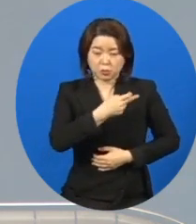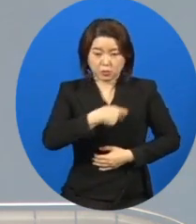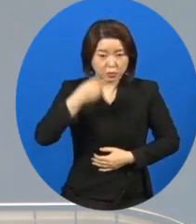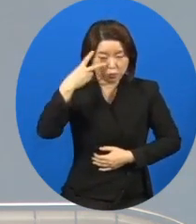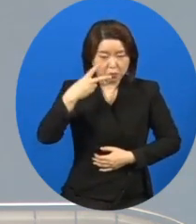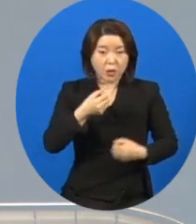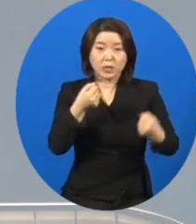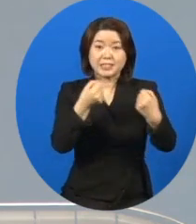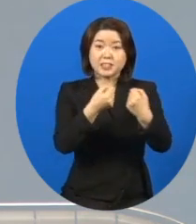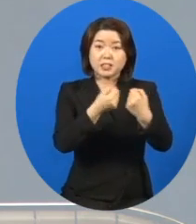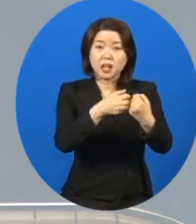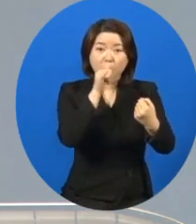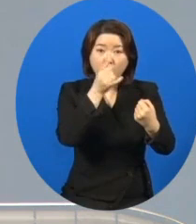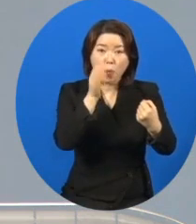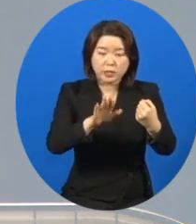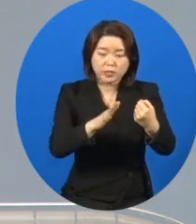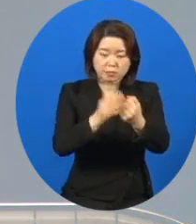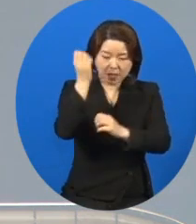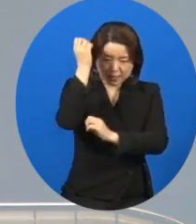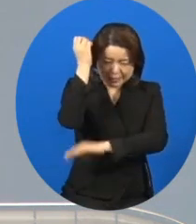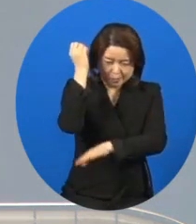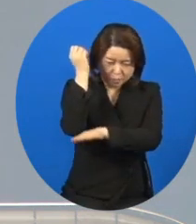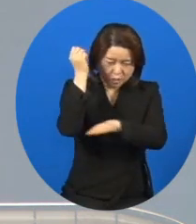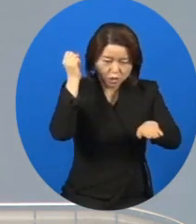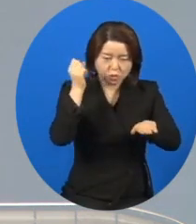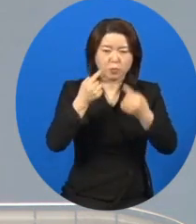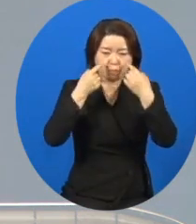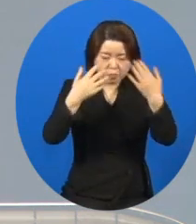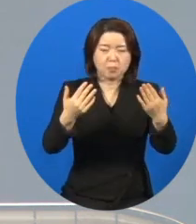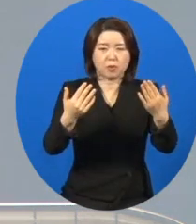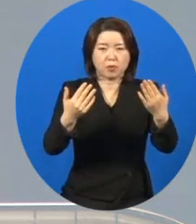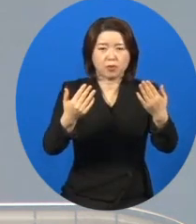싸우되 원칙이 분명했습니다.